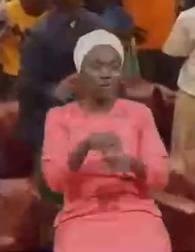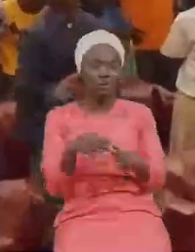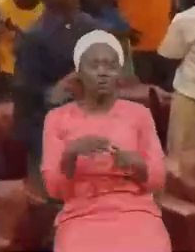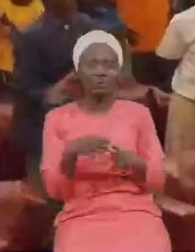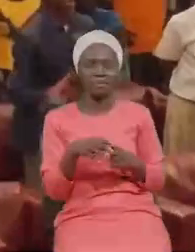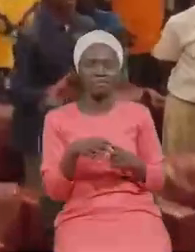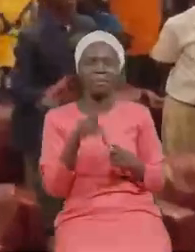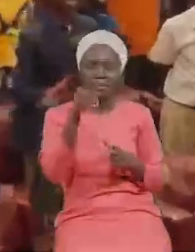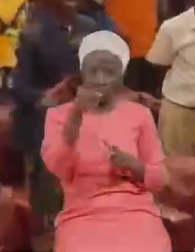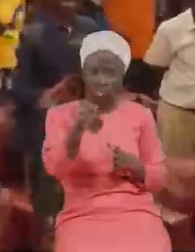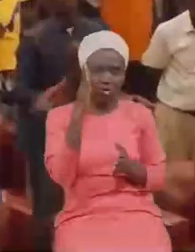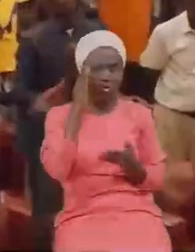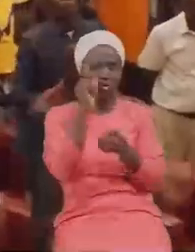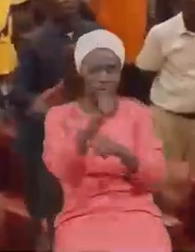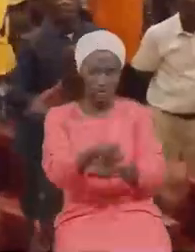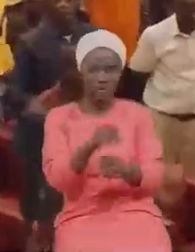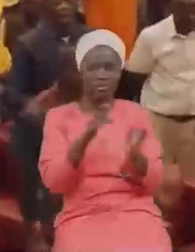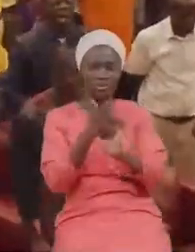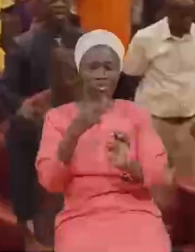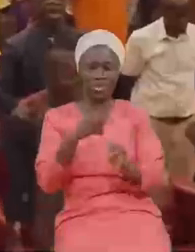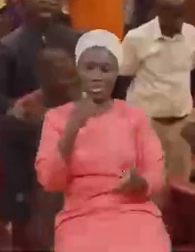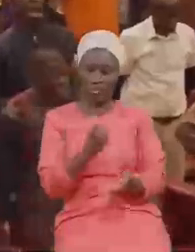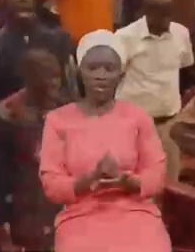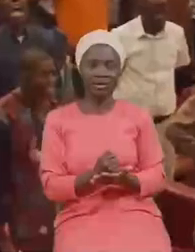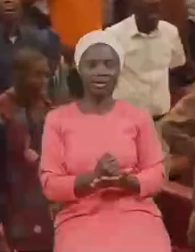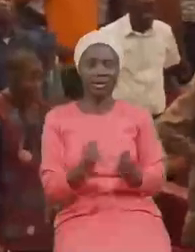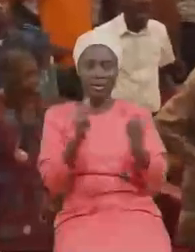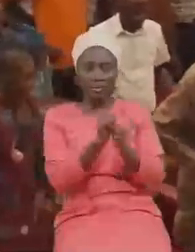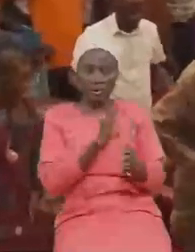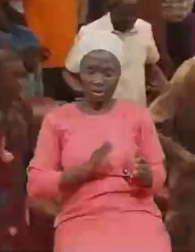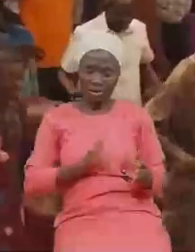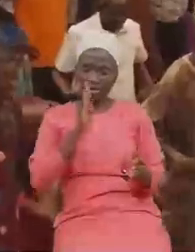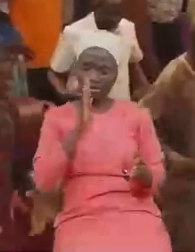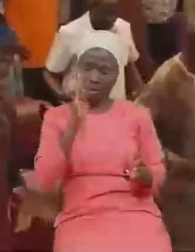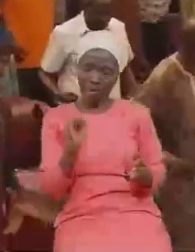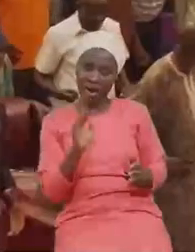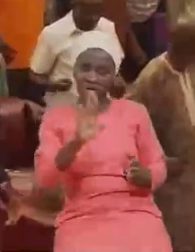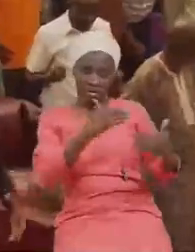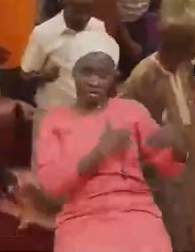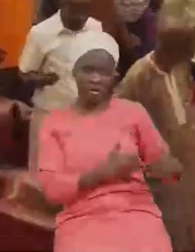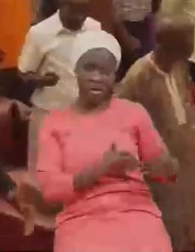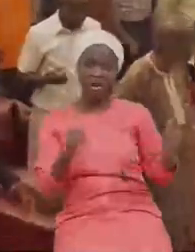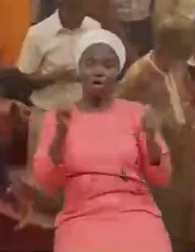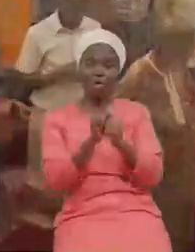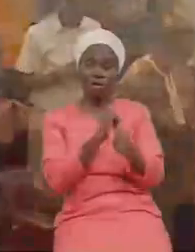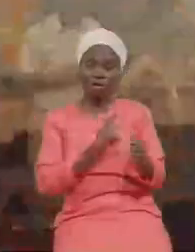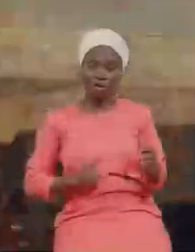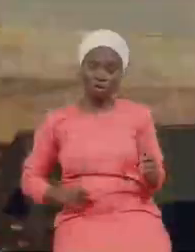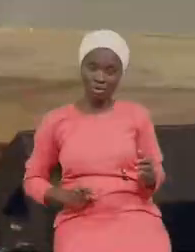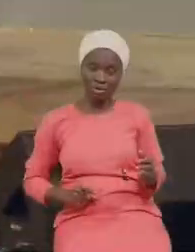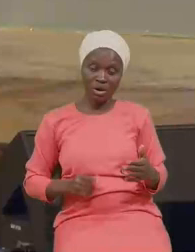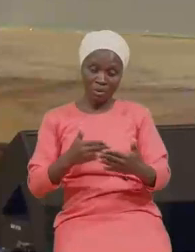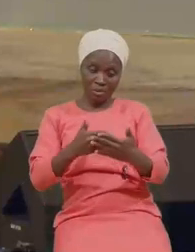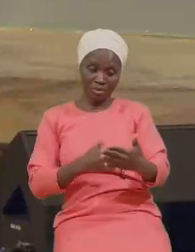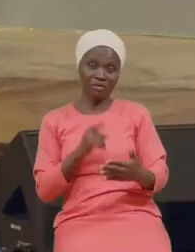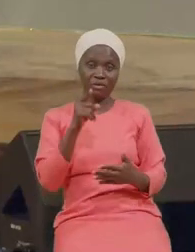toi tu vas vaincre avec ça à côté de toi avec le Seigneur devant toi